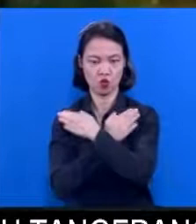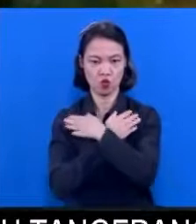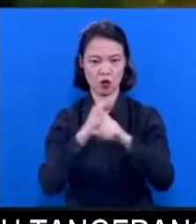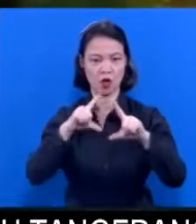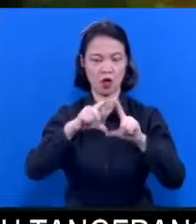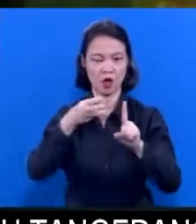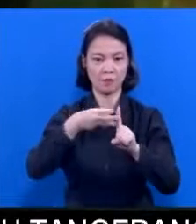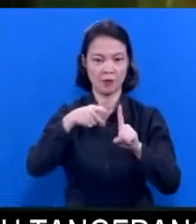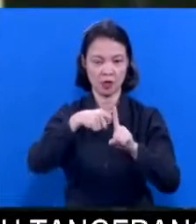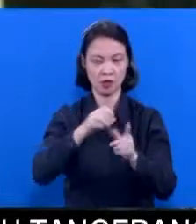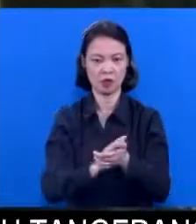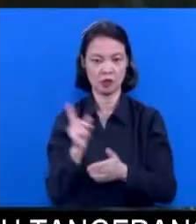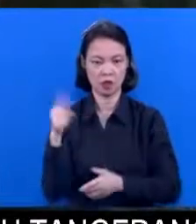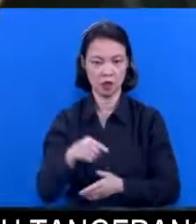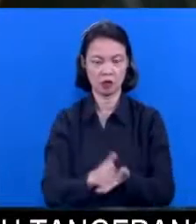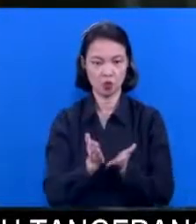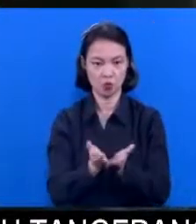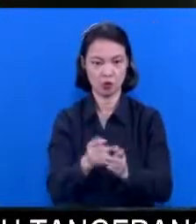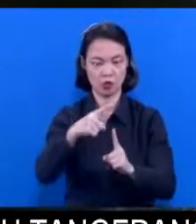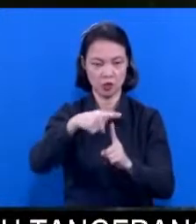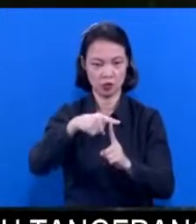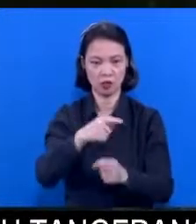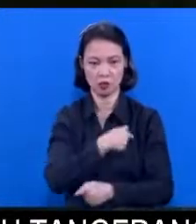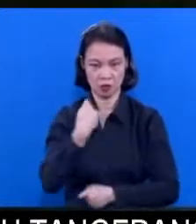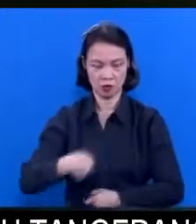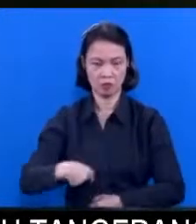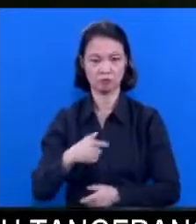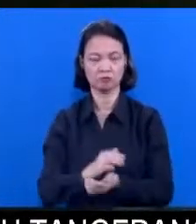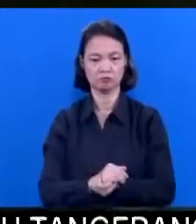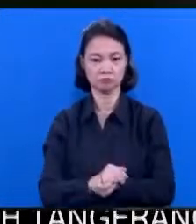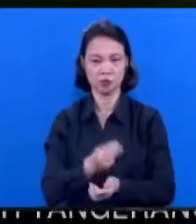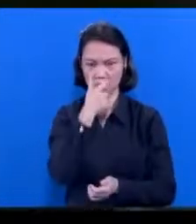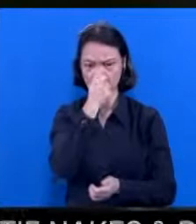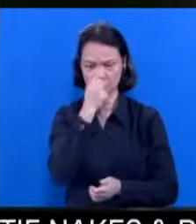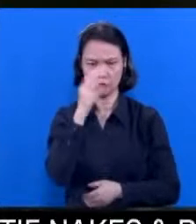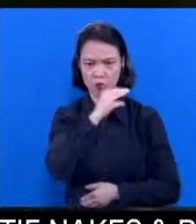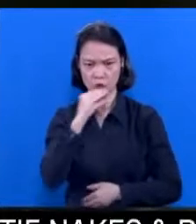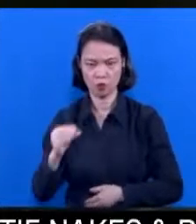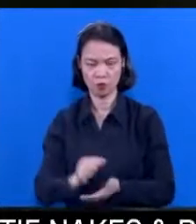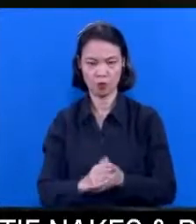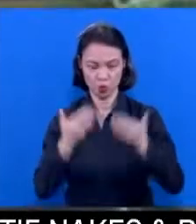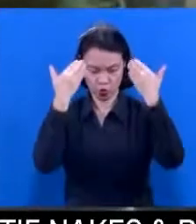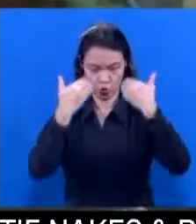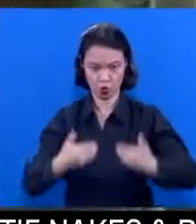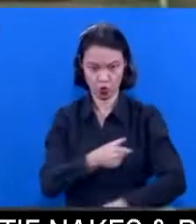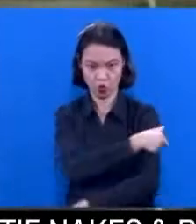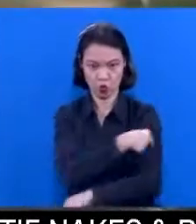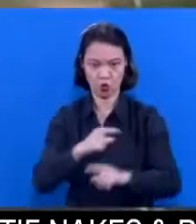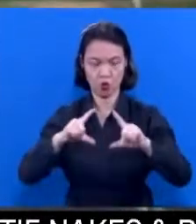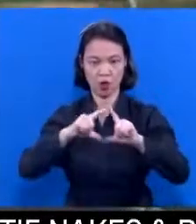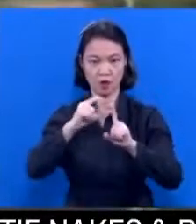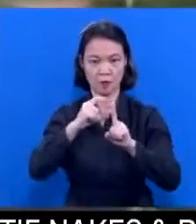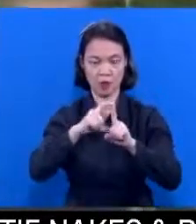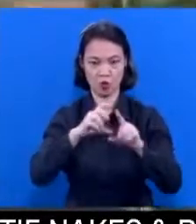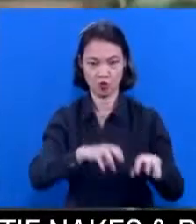dari kapal Taishiang 6, kapal perikanan Tiongkok Kamis malam. Sejumlah petugas berpakaian APD lengkap selanjutnya menurunkan jenazah